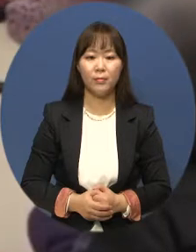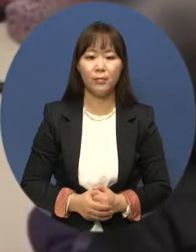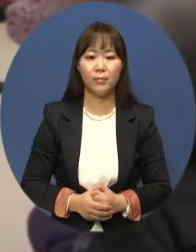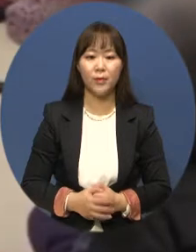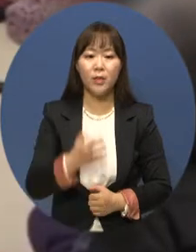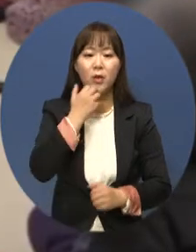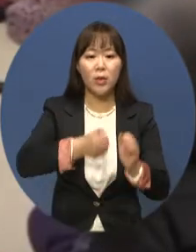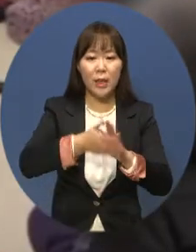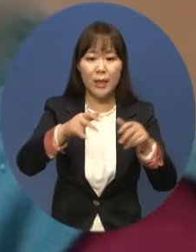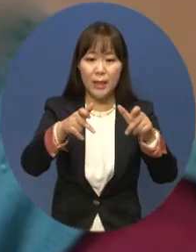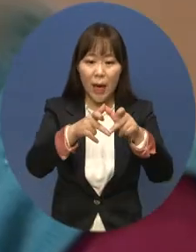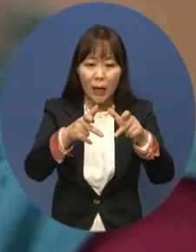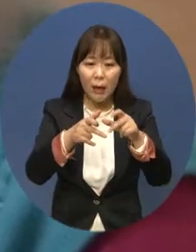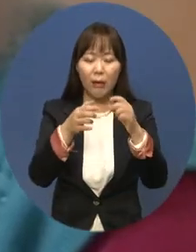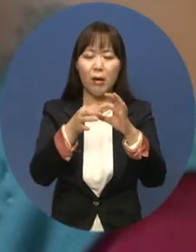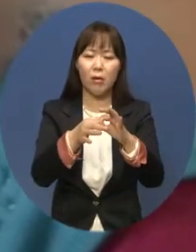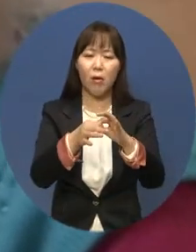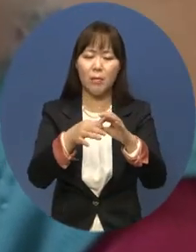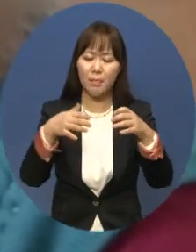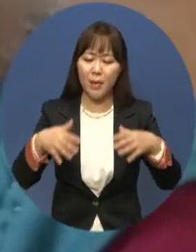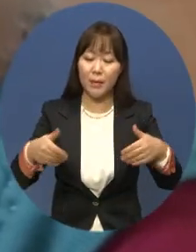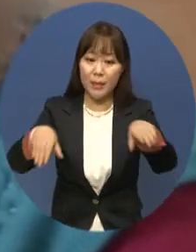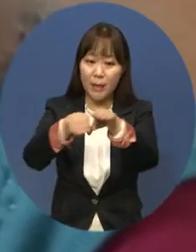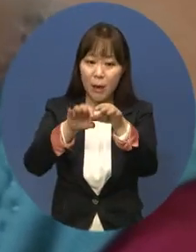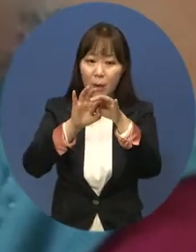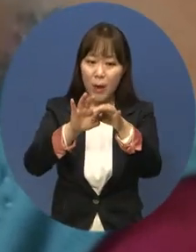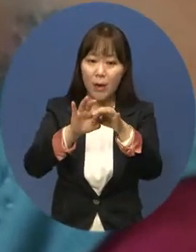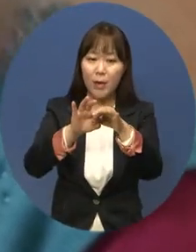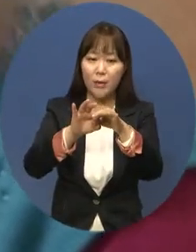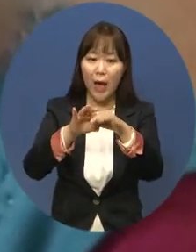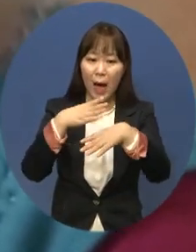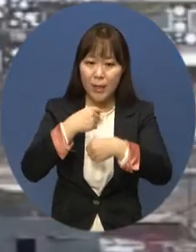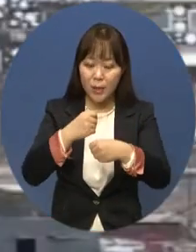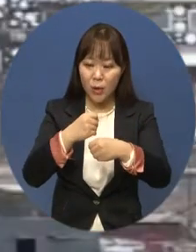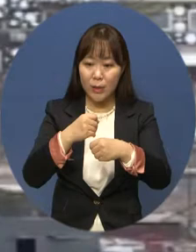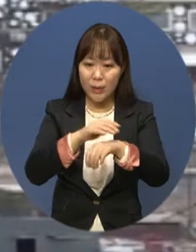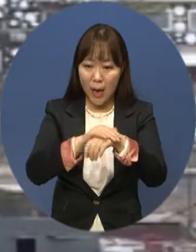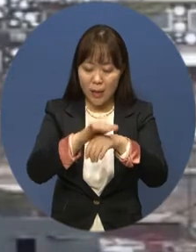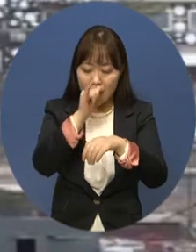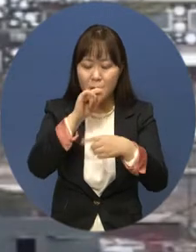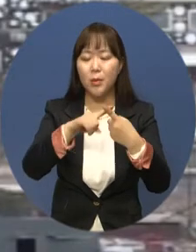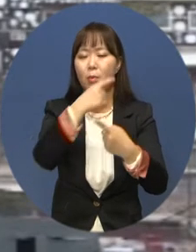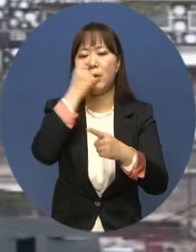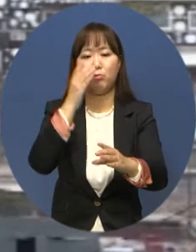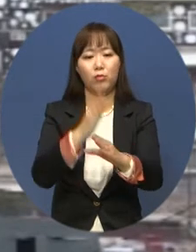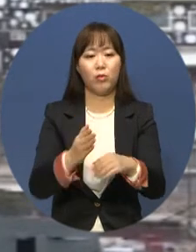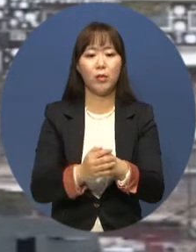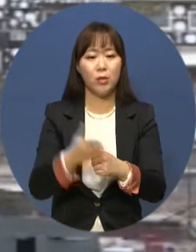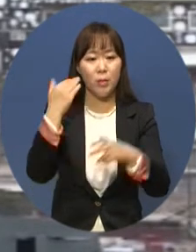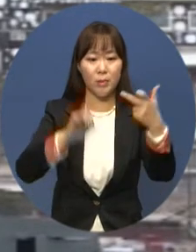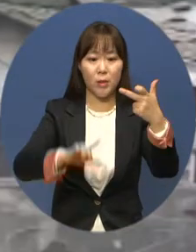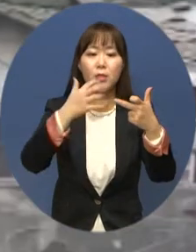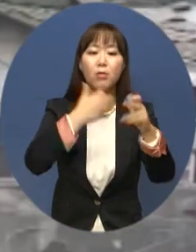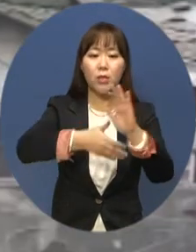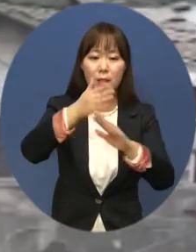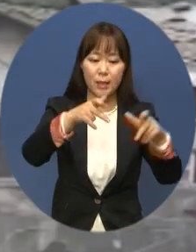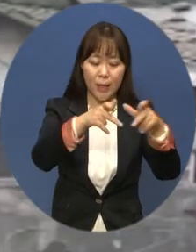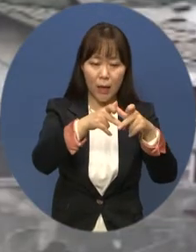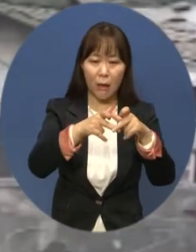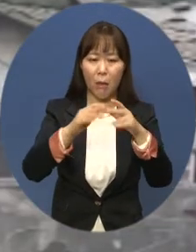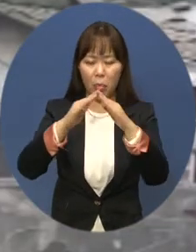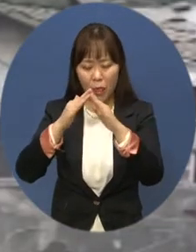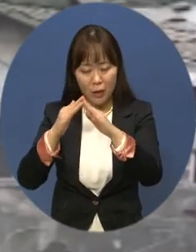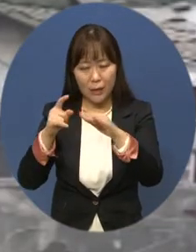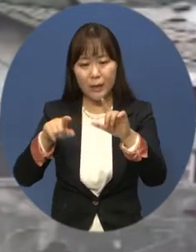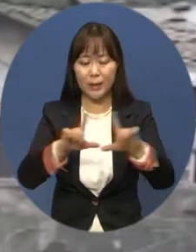서울시가 장애인 등 취약계층을 위한 안전시설을 정비해 나섭니다 지난 17일 서울 씨는 장애인과 쪽방